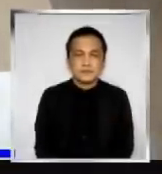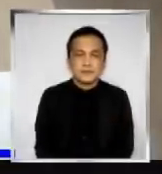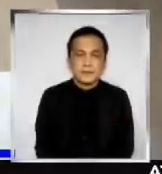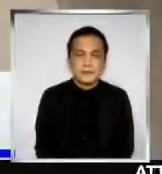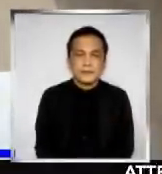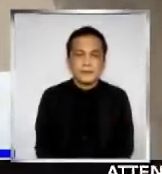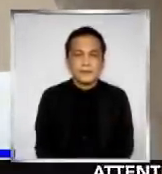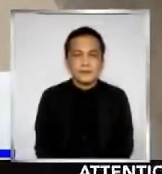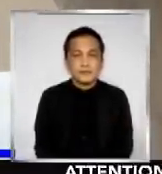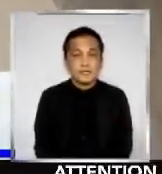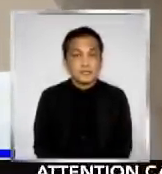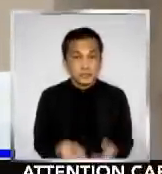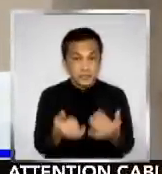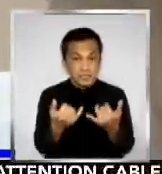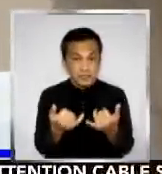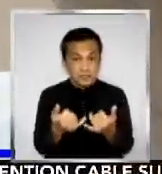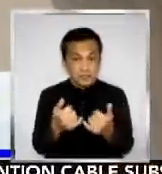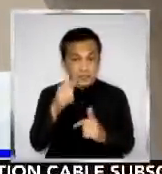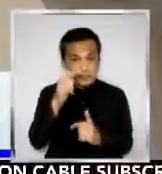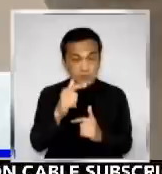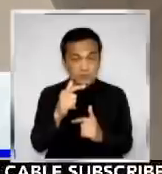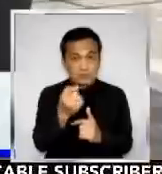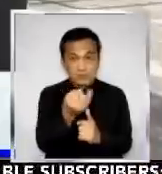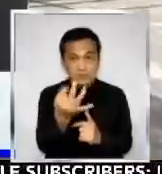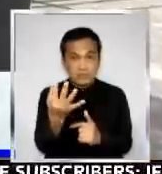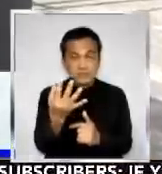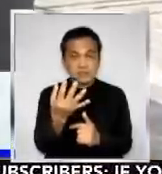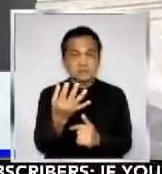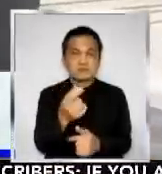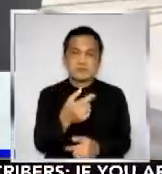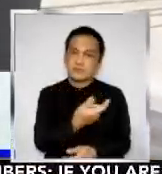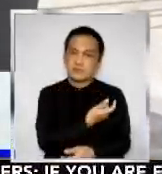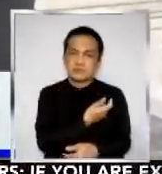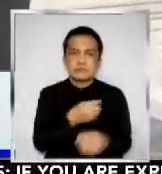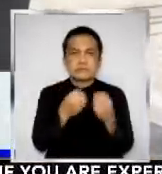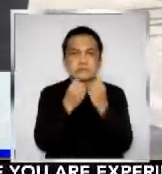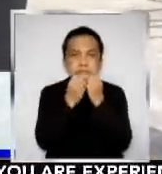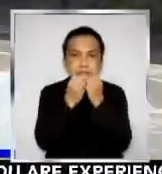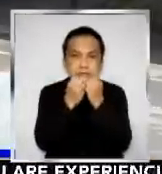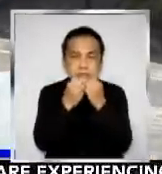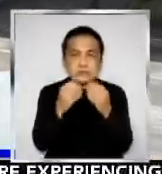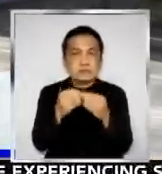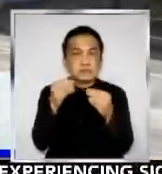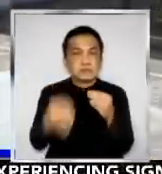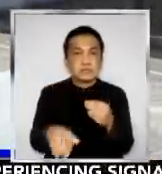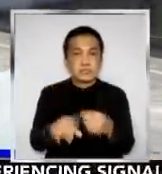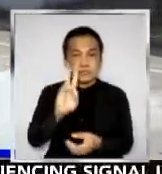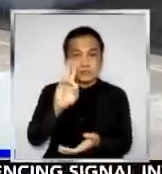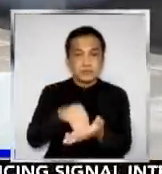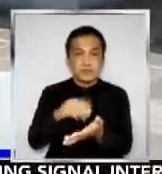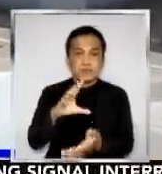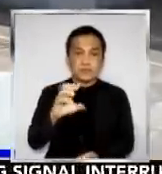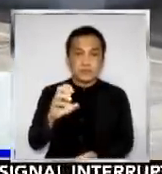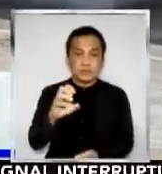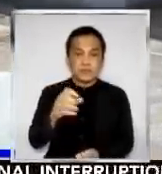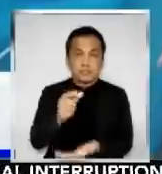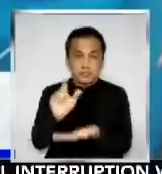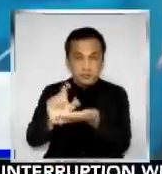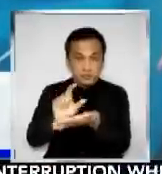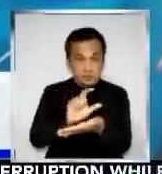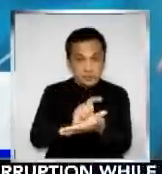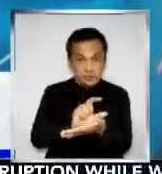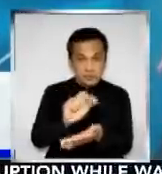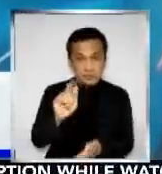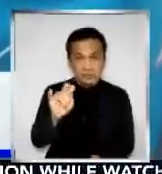Ngayong limitado ang supply ng bakuna, malaking kawalan kung masasayang lang ang 7,500 doses ng AstraZeneca vaccines